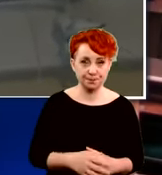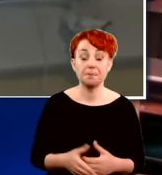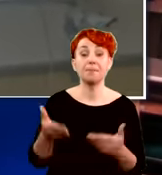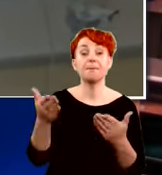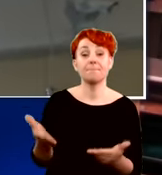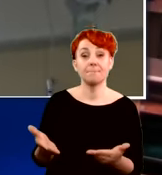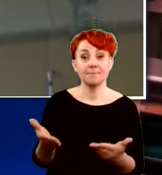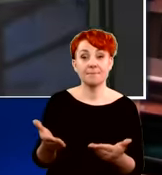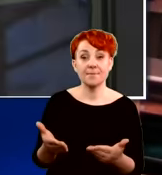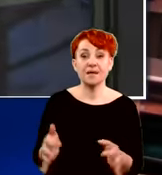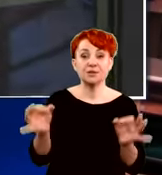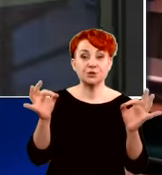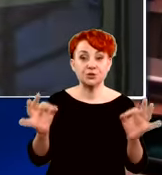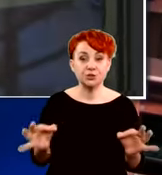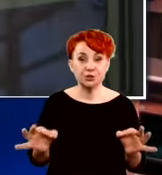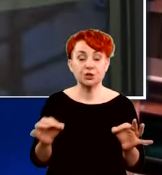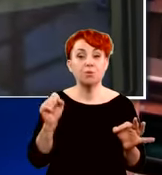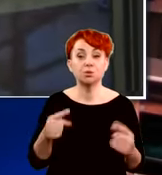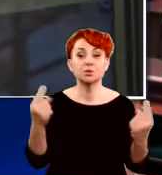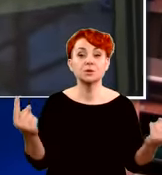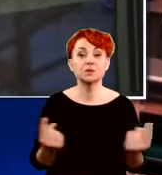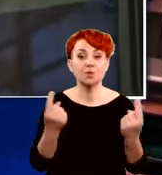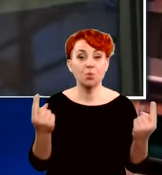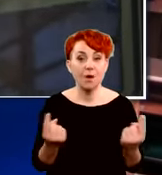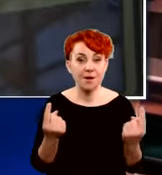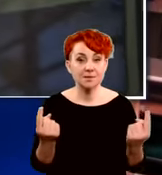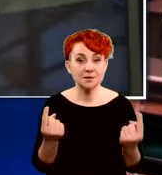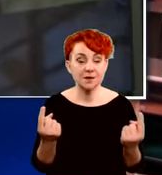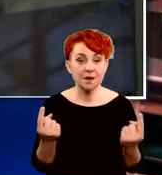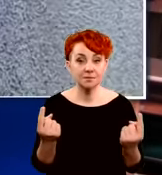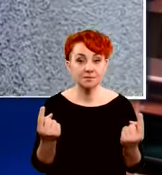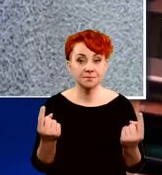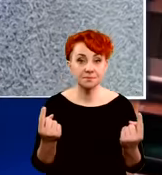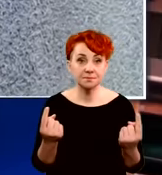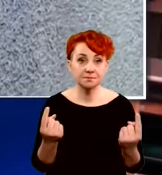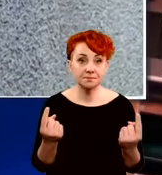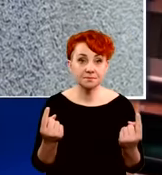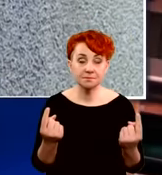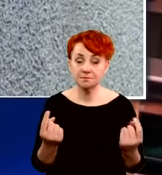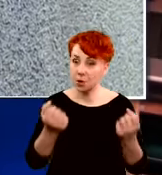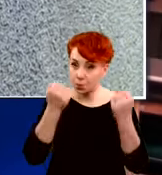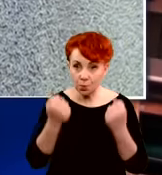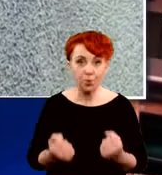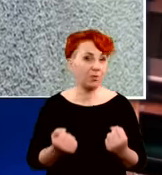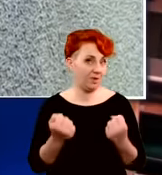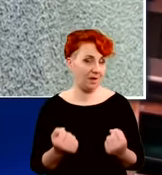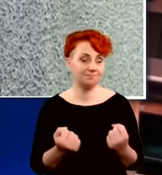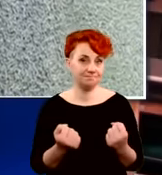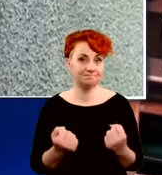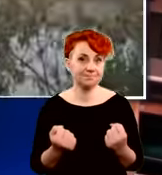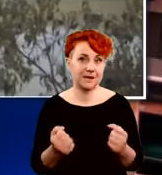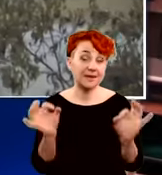bo mamy dziś sytuację, która jest, no... Powiem tak, no niezwykle trudna i to jest chyba najbardziej